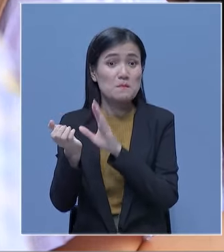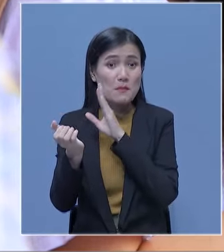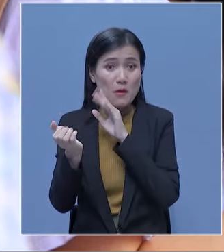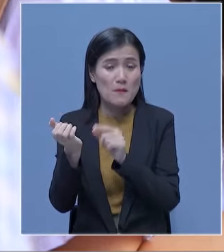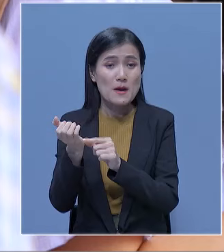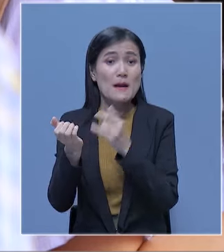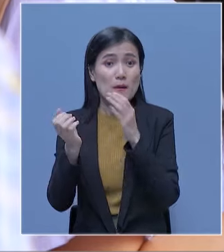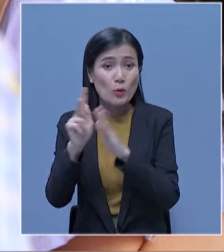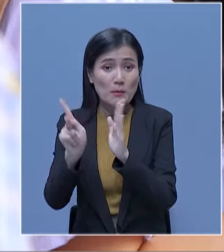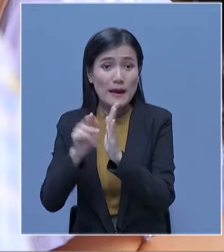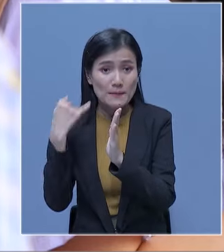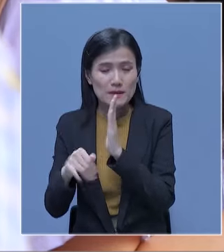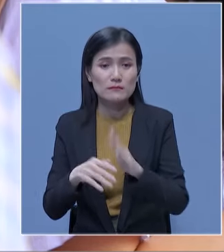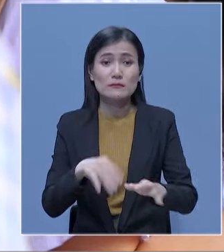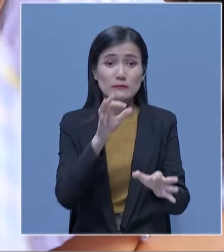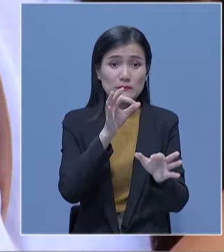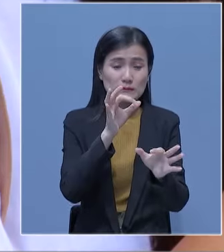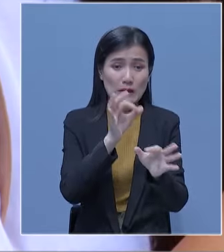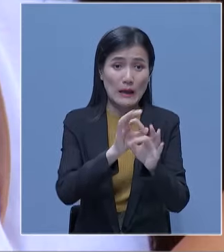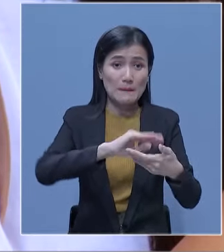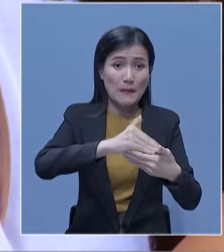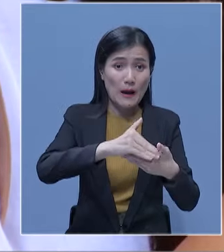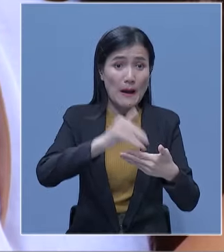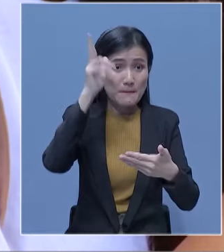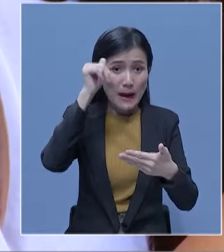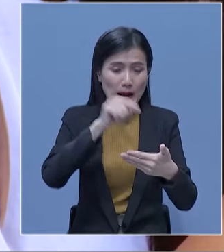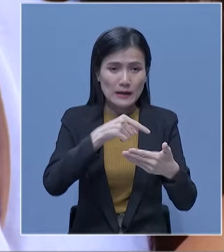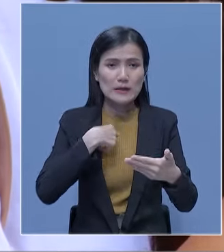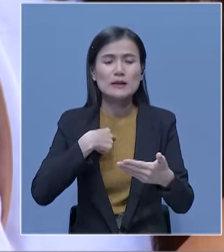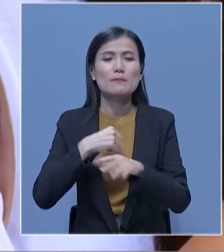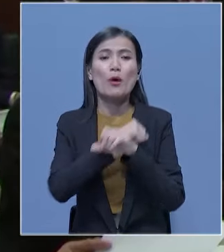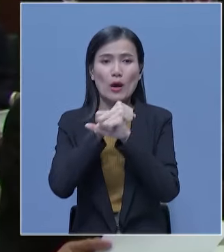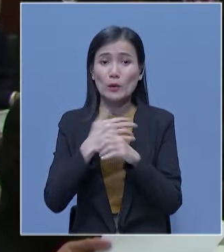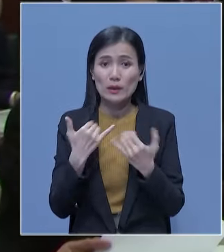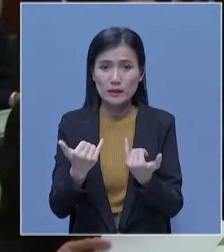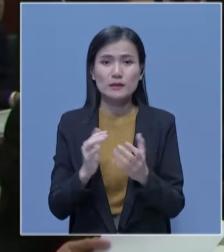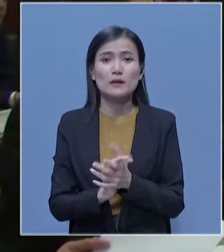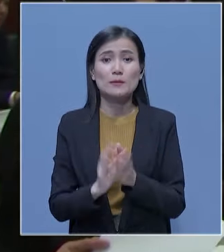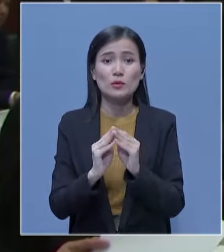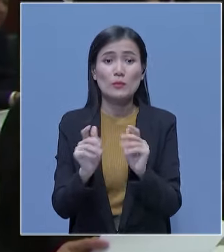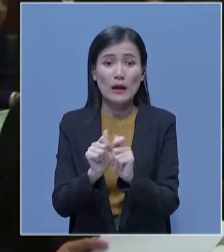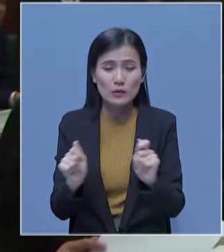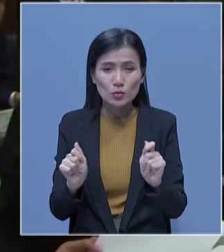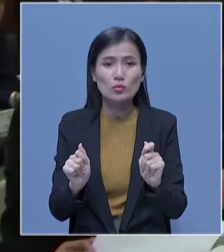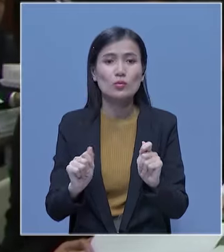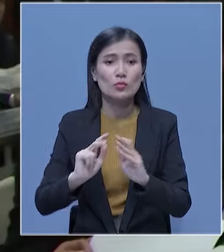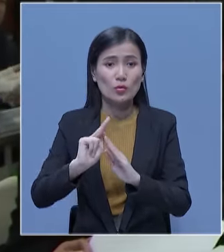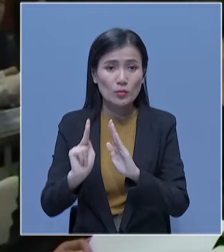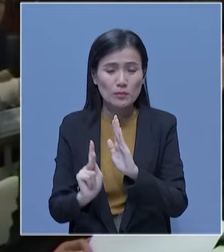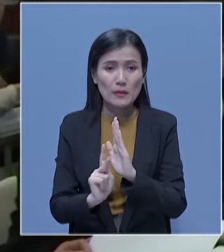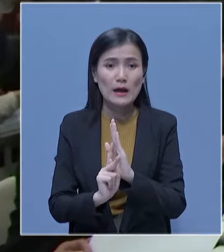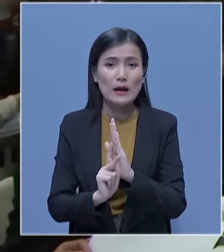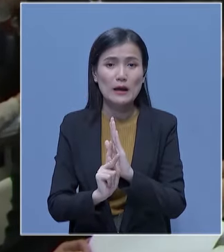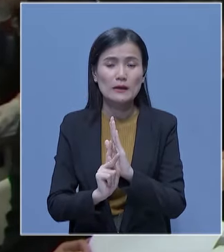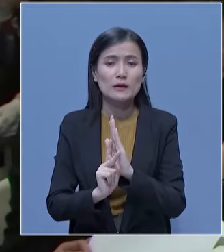านะครับเรามาดูรายละเอียดการหลังจากที่ประชุมอนุกรรมการบูรณาการการบังคับใช้กฎหมายความผิดทางเทคโนโล